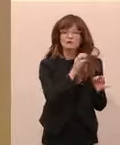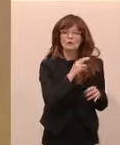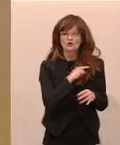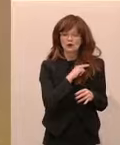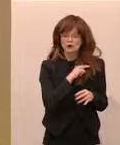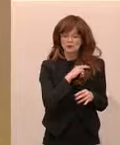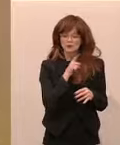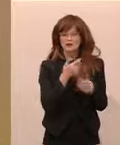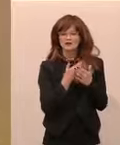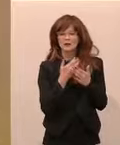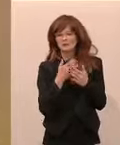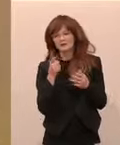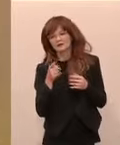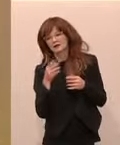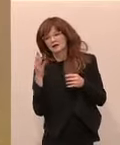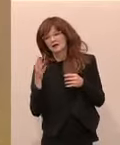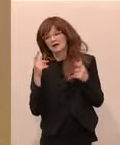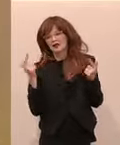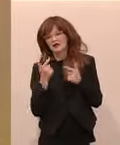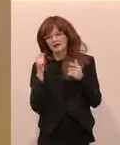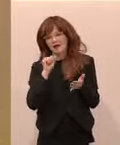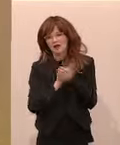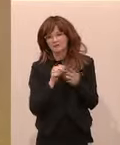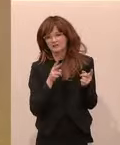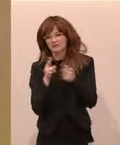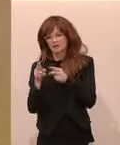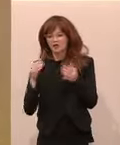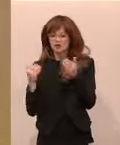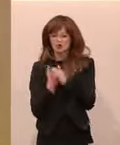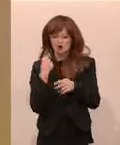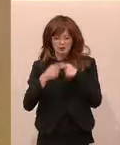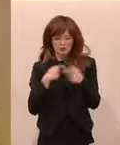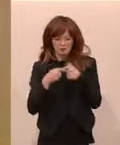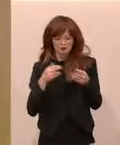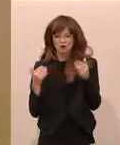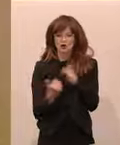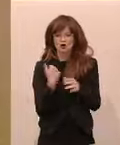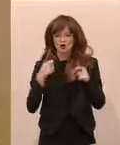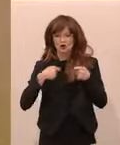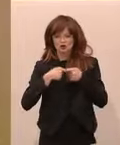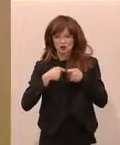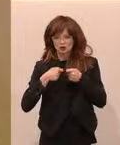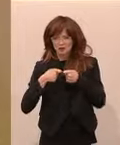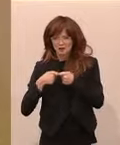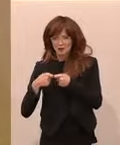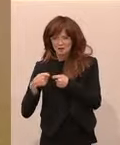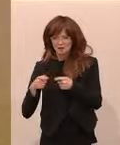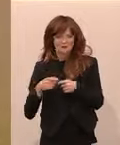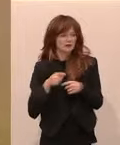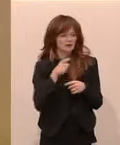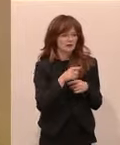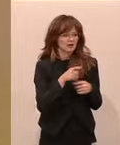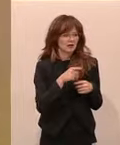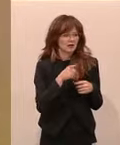neue Prozesse definiert, Schnittstellen geschaffen. Es geht darum, 800.000 Österreicher melden ihren Wohnsitz an und